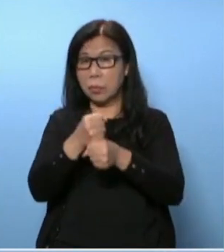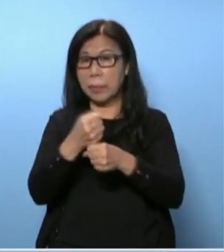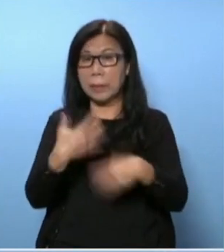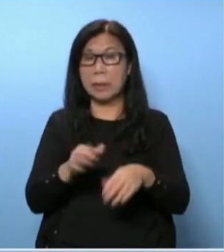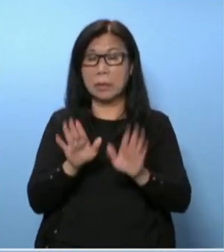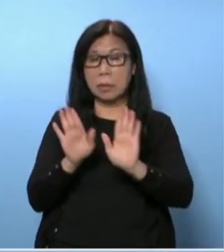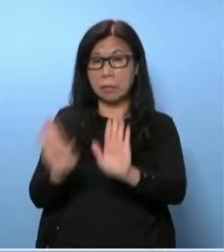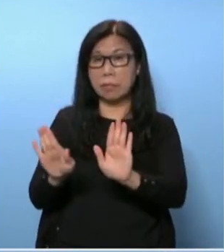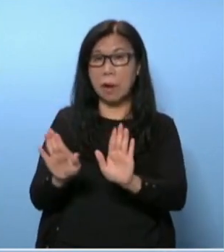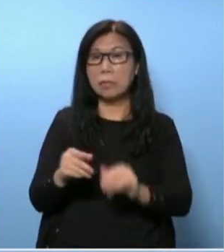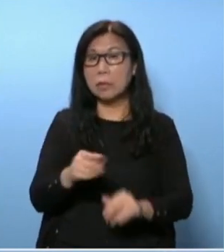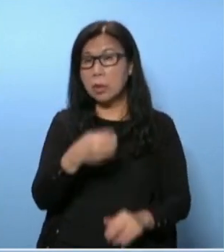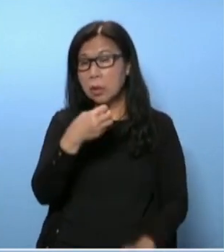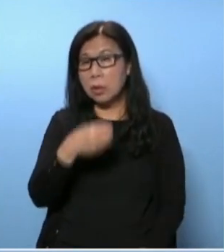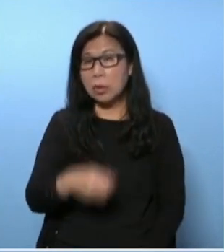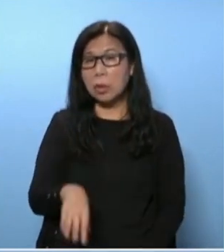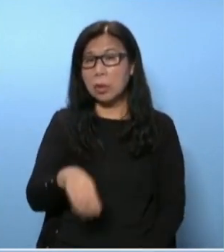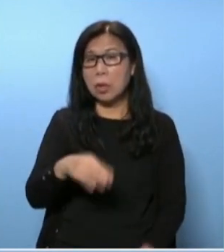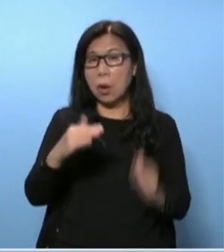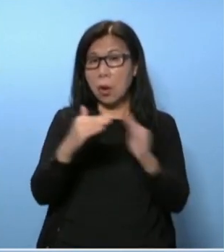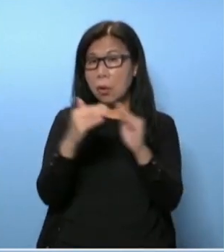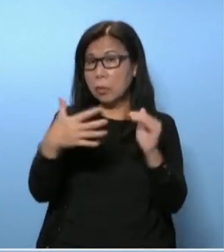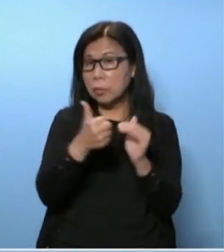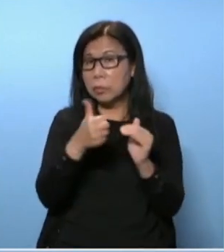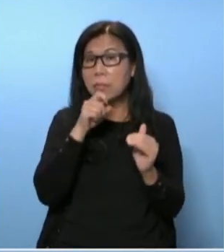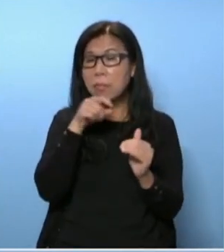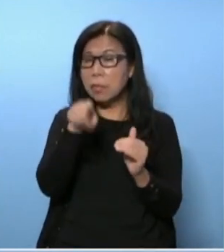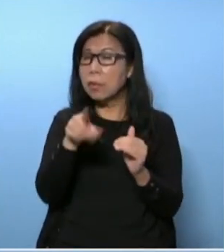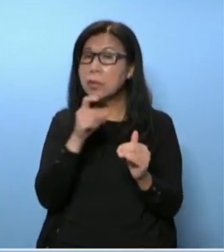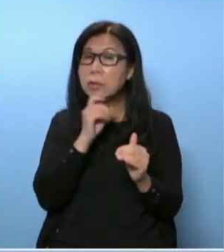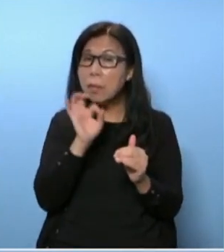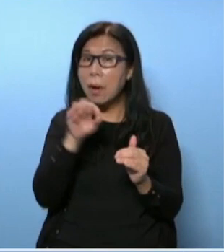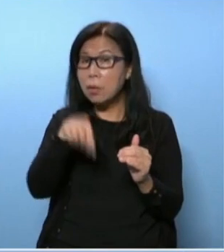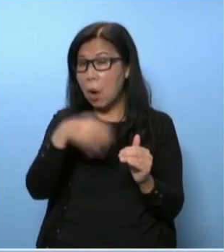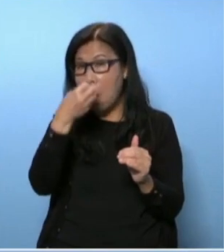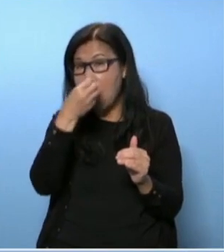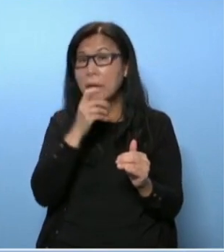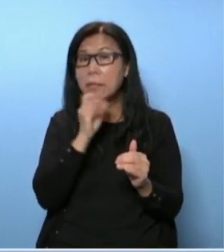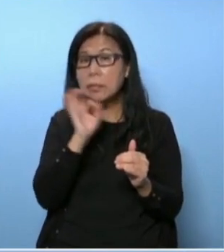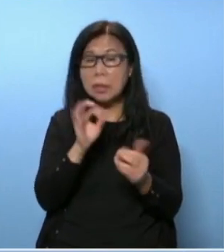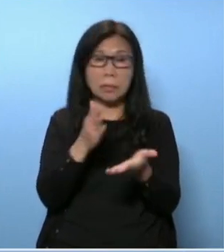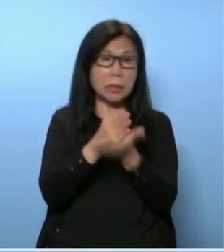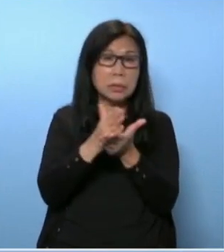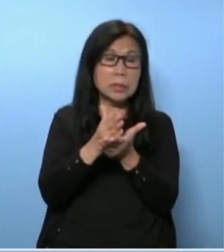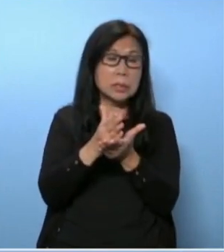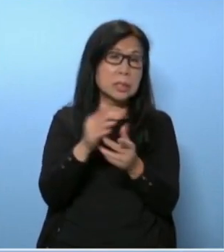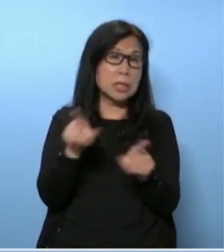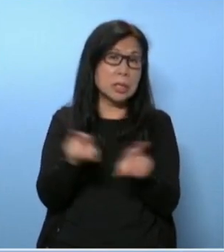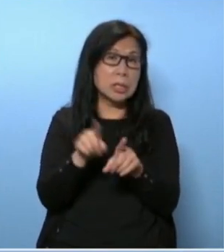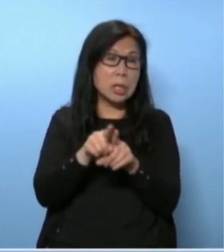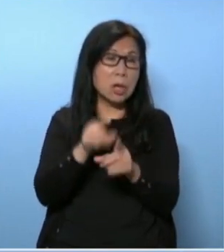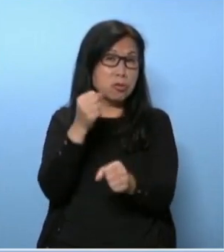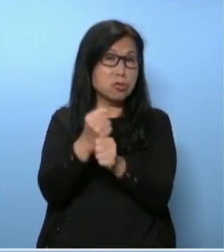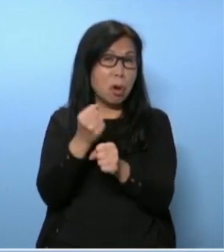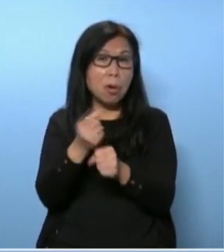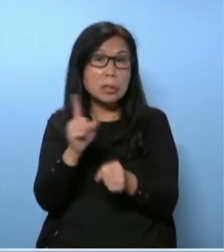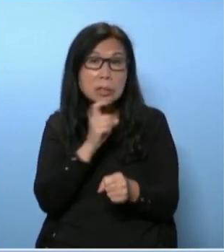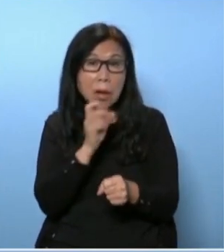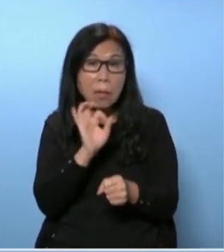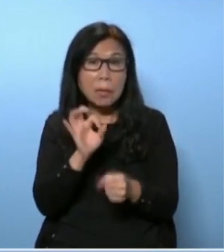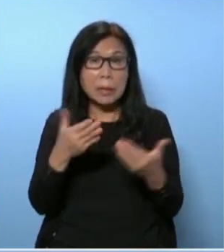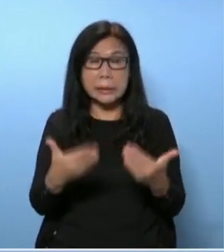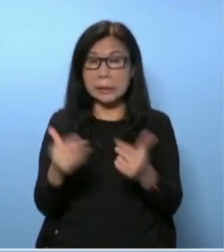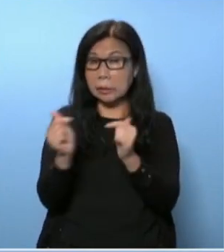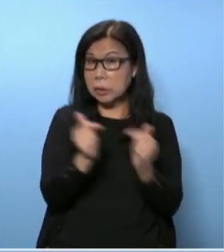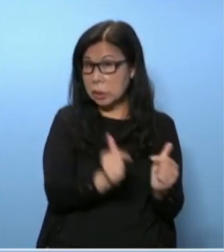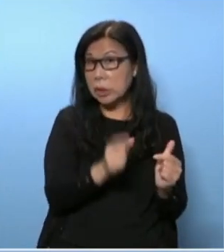於防範咯。我唔知局長咧又喺呢方面咧，即係喺香港有冇用咧，或者會唔會做咧，或者而家做